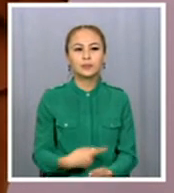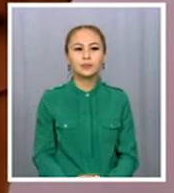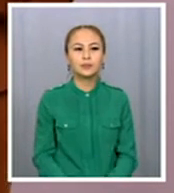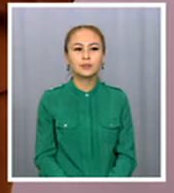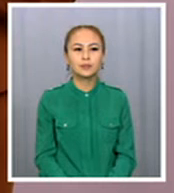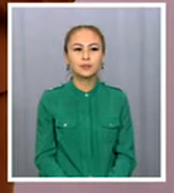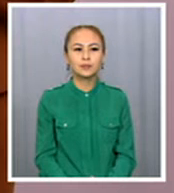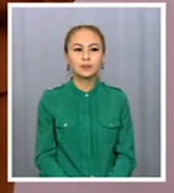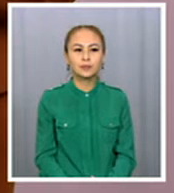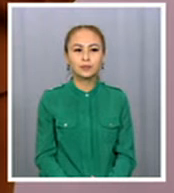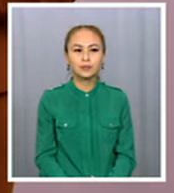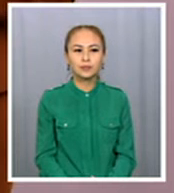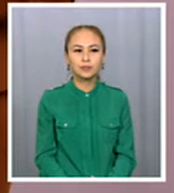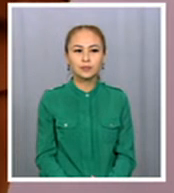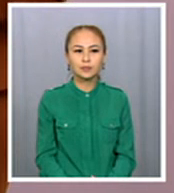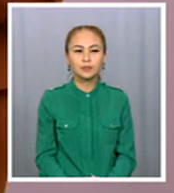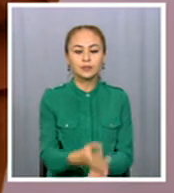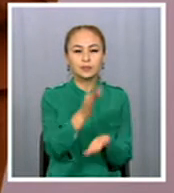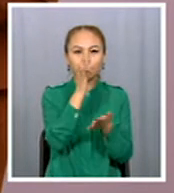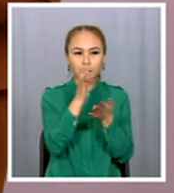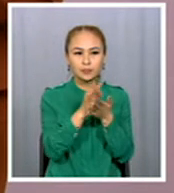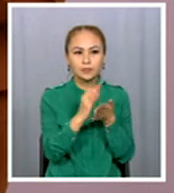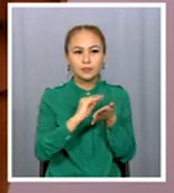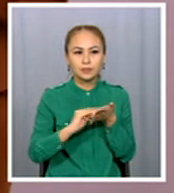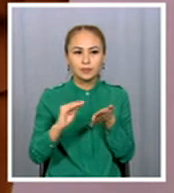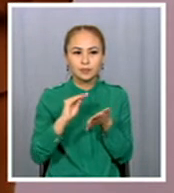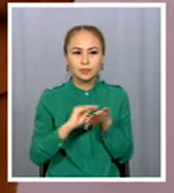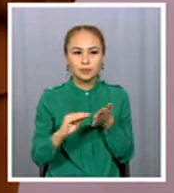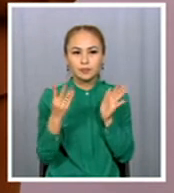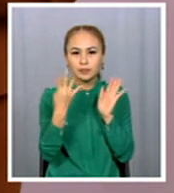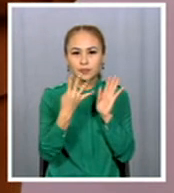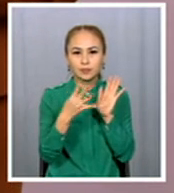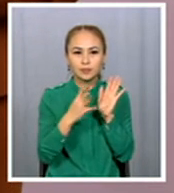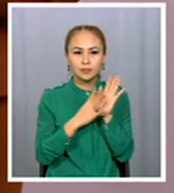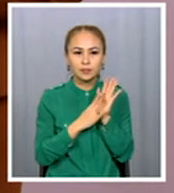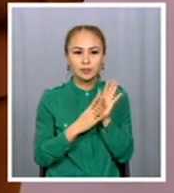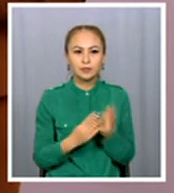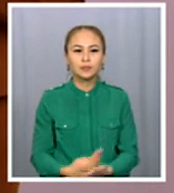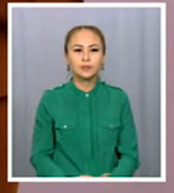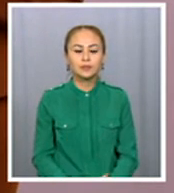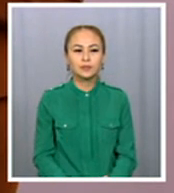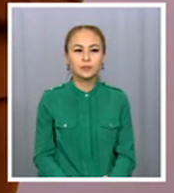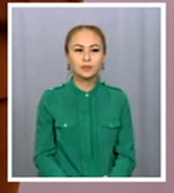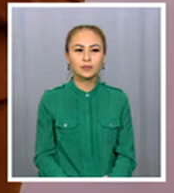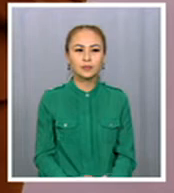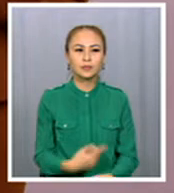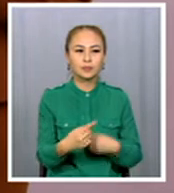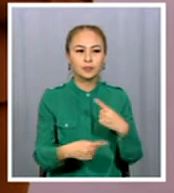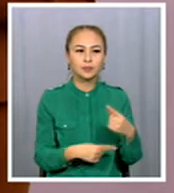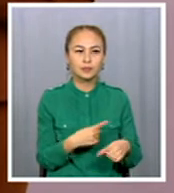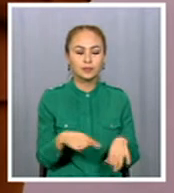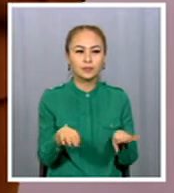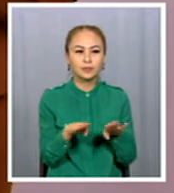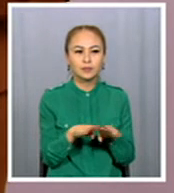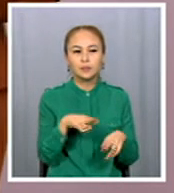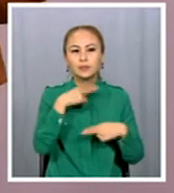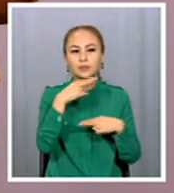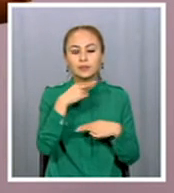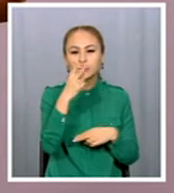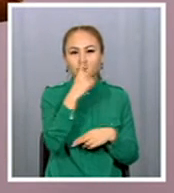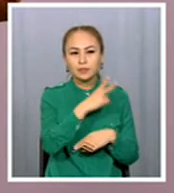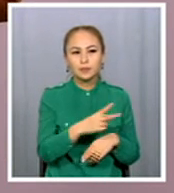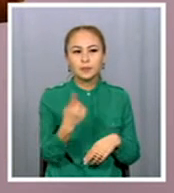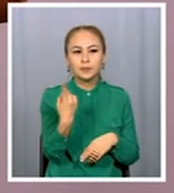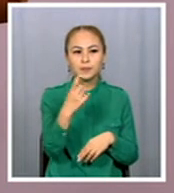орындалады. Өрнектің мәні 49-ға тең. келесі өрнекке назар аударамыз.